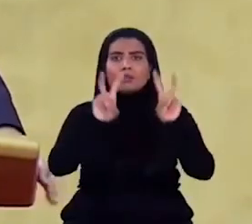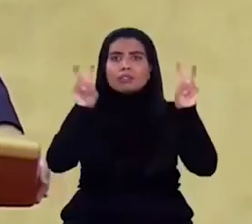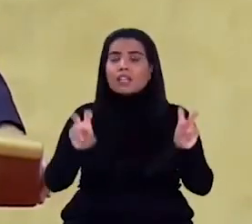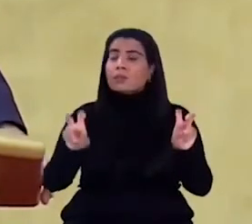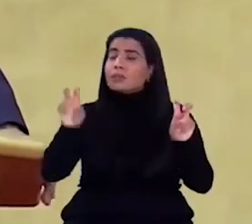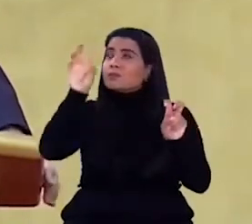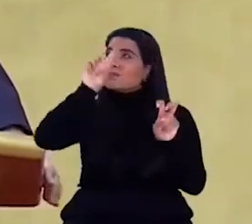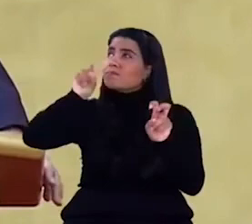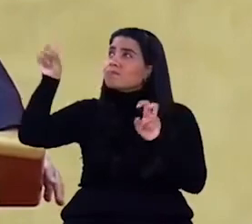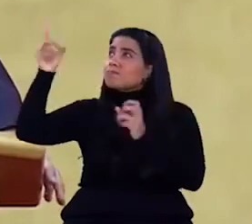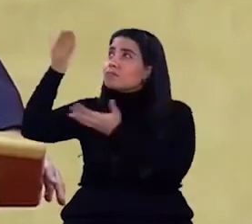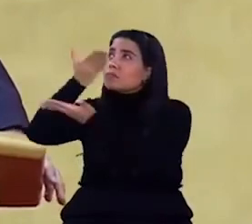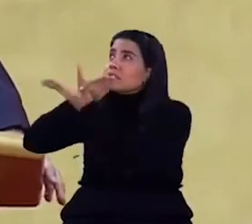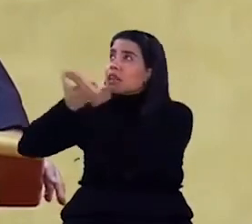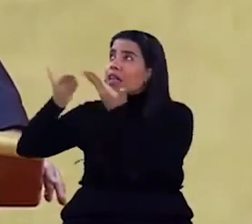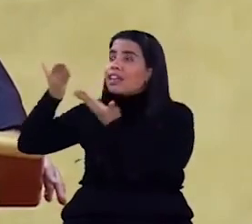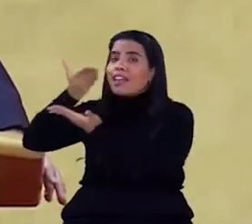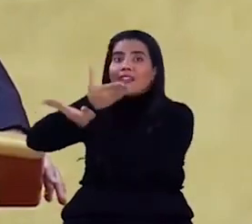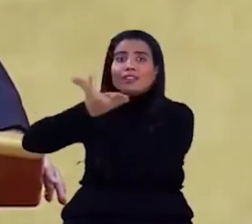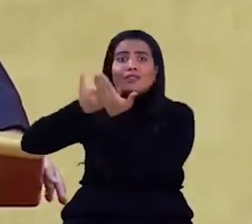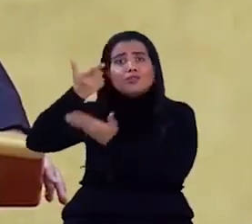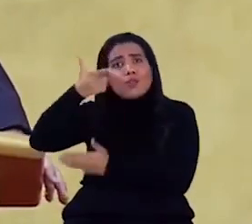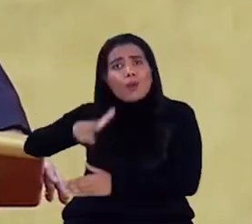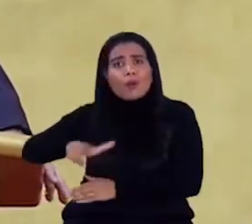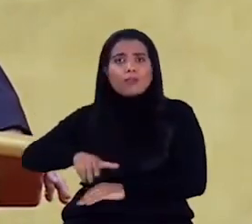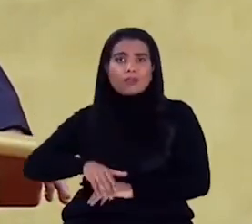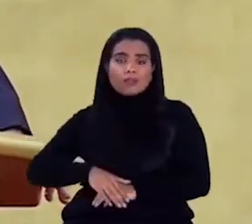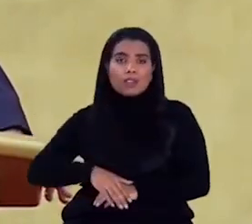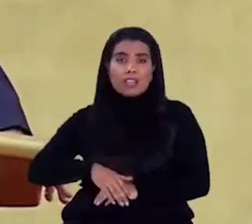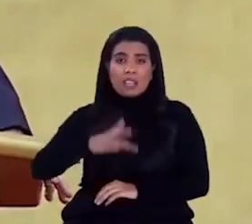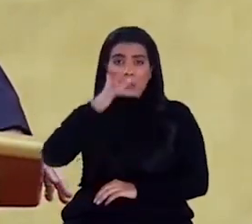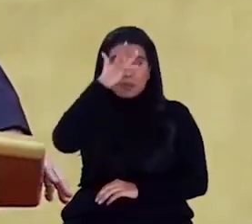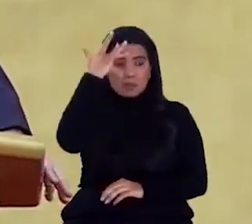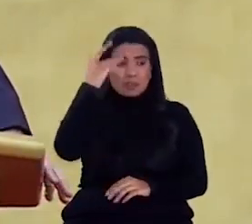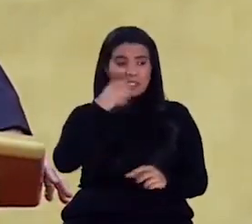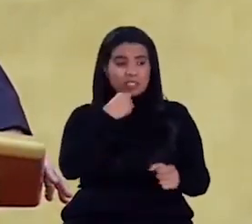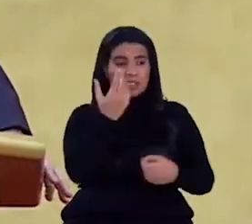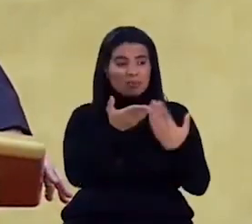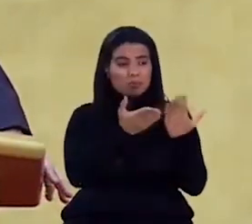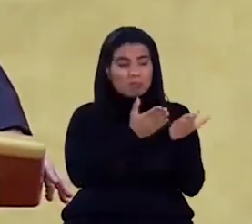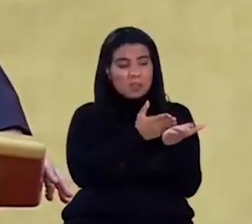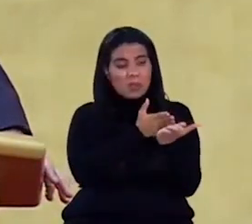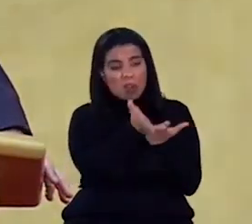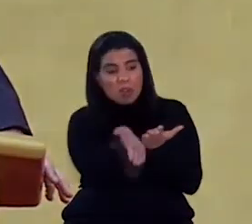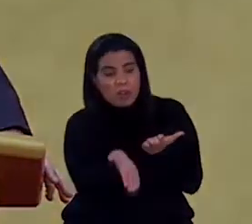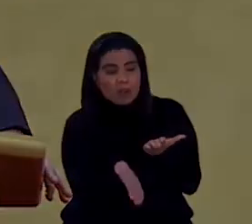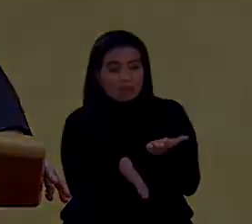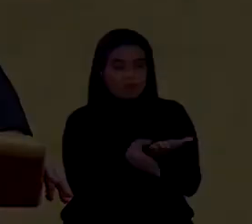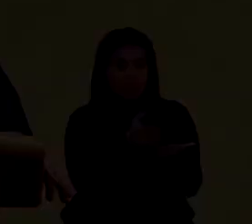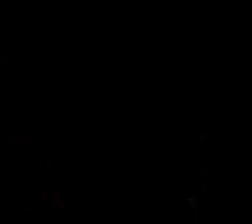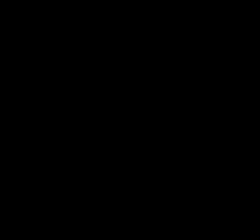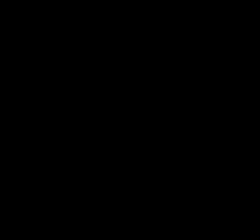monde où la rencontre avec dieu sait tous ceux qui veulent retourner aux premiers à monter garder la flamme de ce premier amour